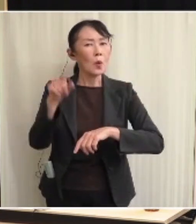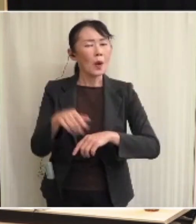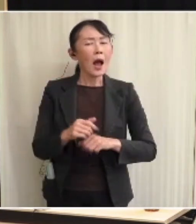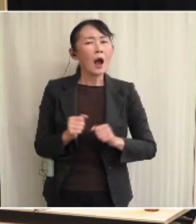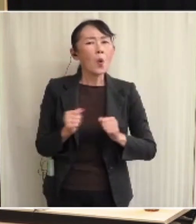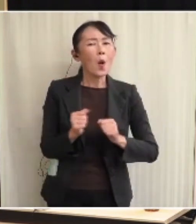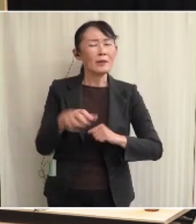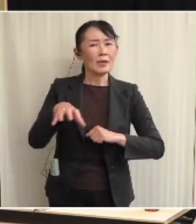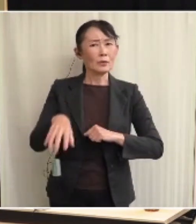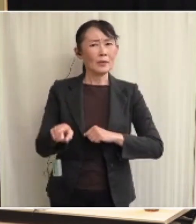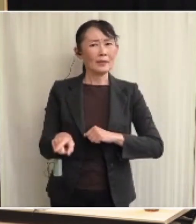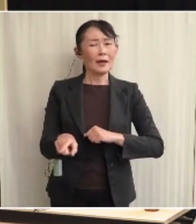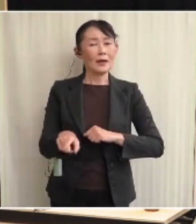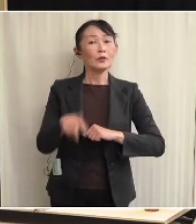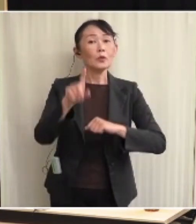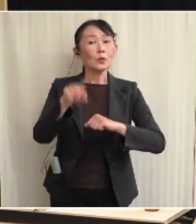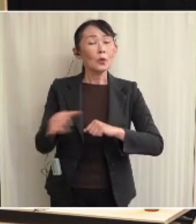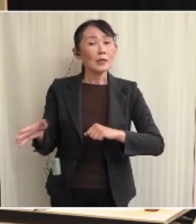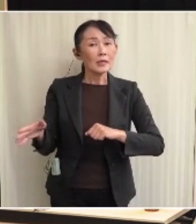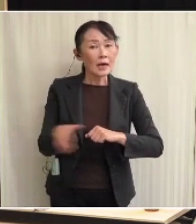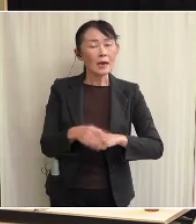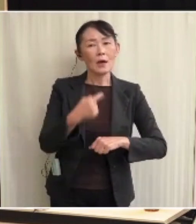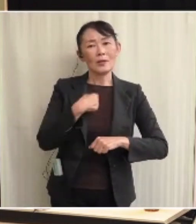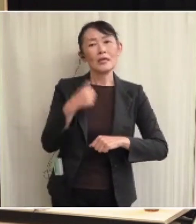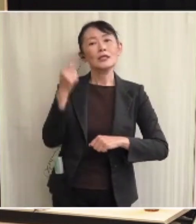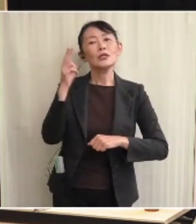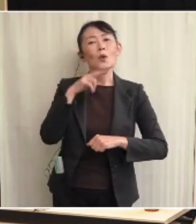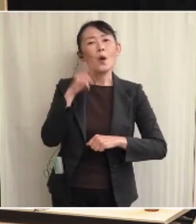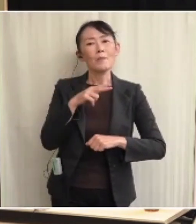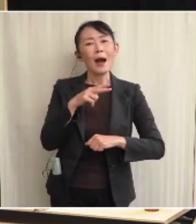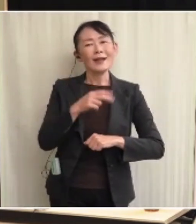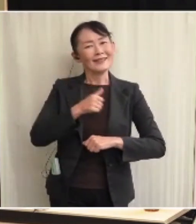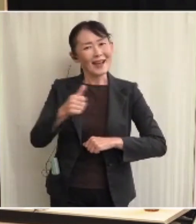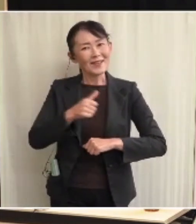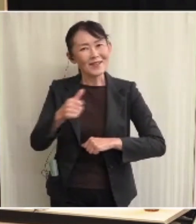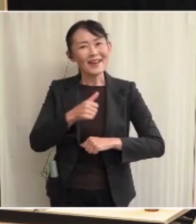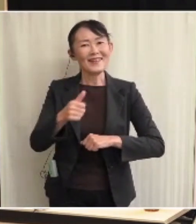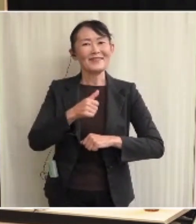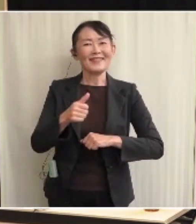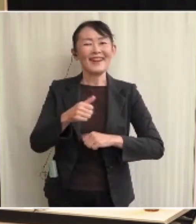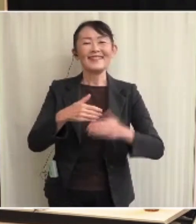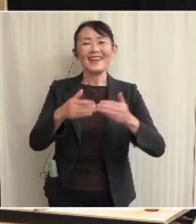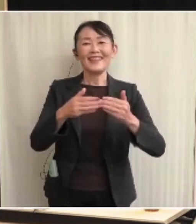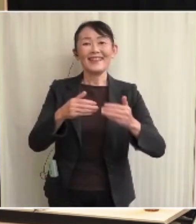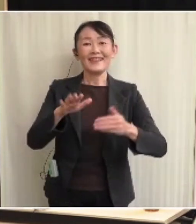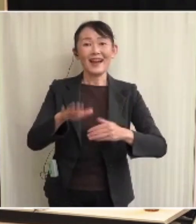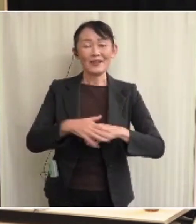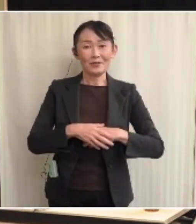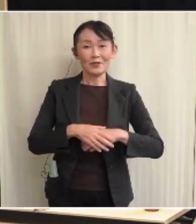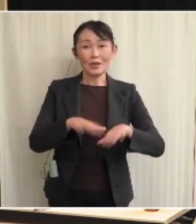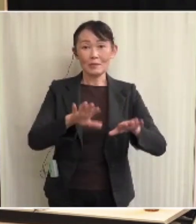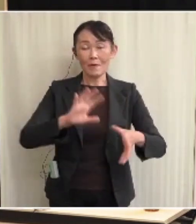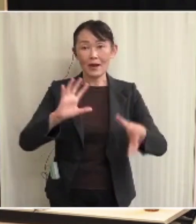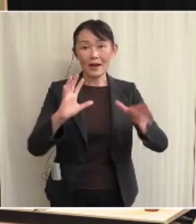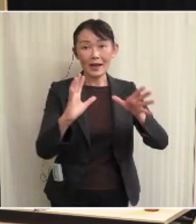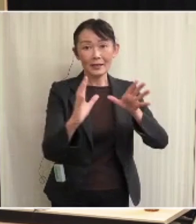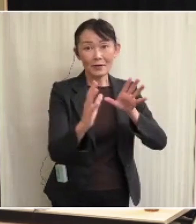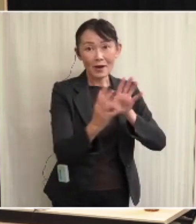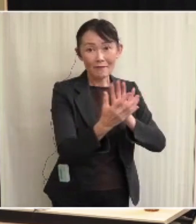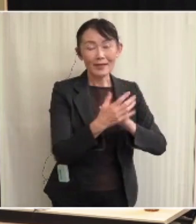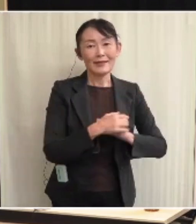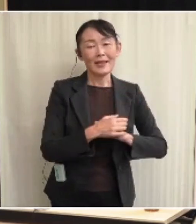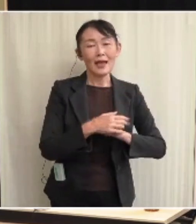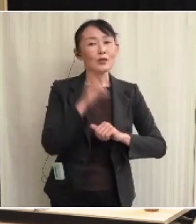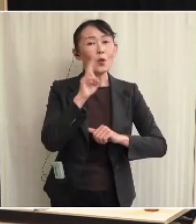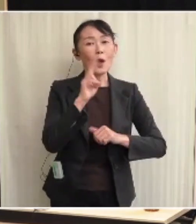変、何度も足を運ばせていただいた。こんなにいろんなところで、華々しく賑やかなところになるというのは、本当に時代が